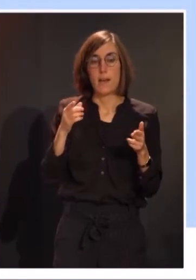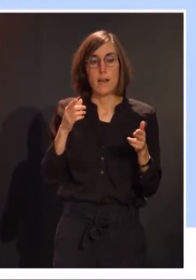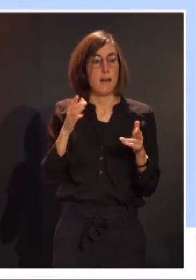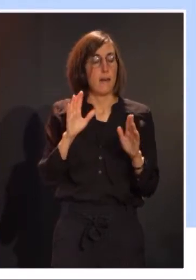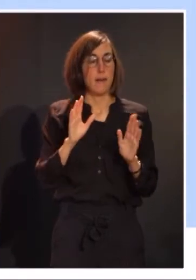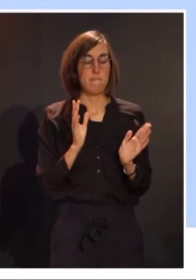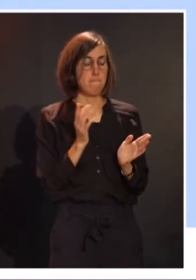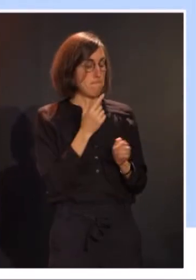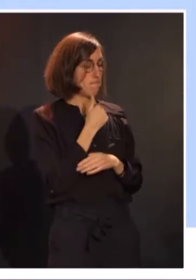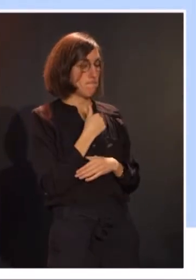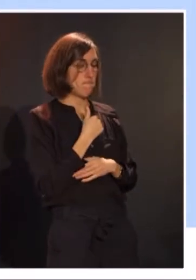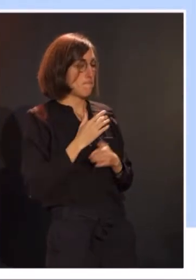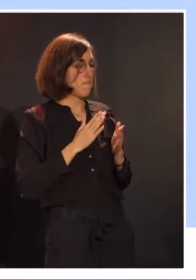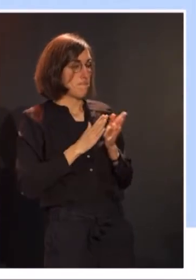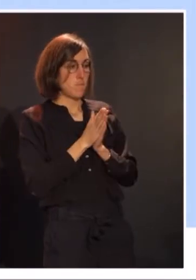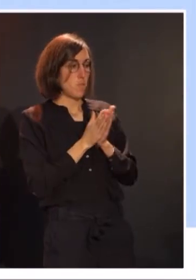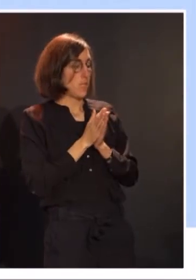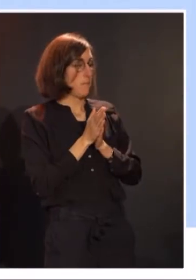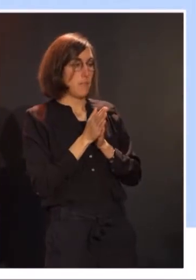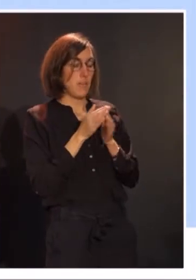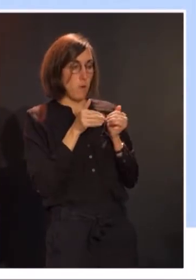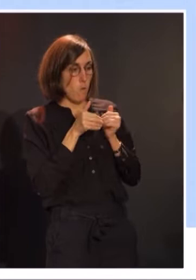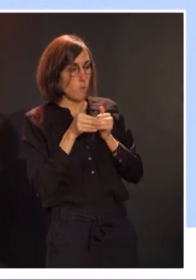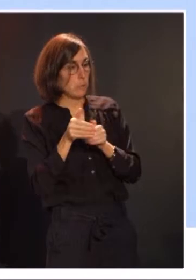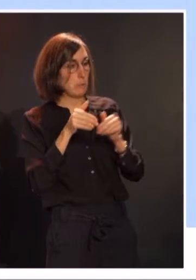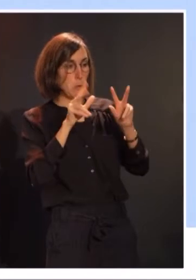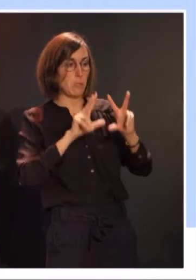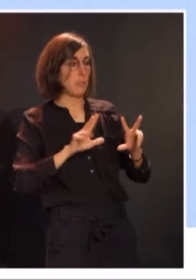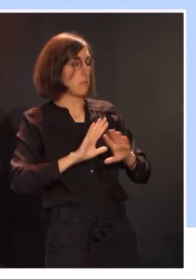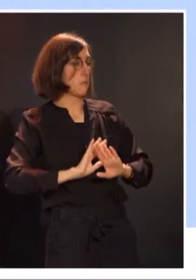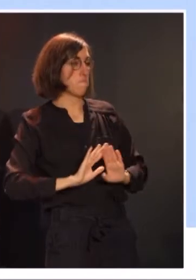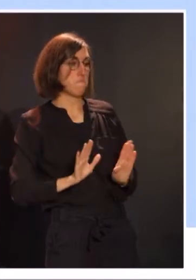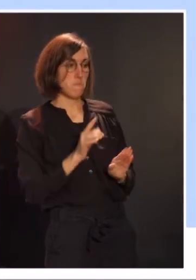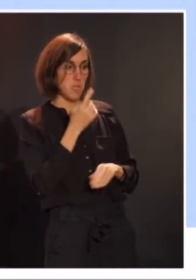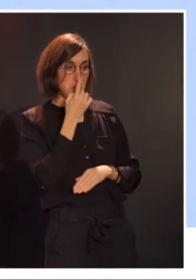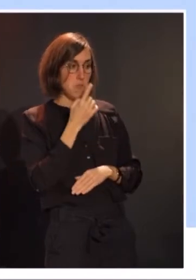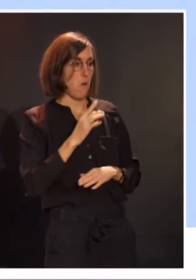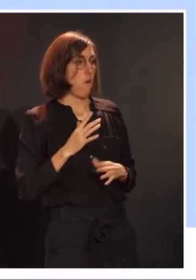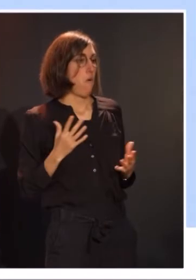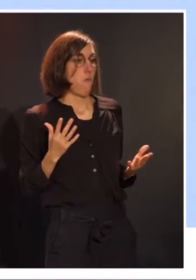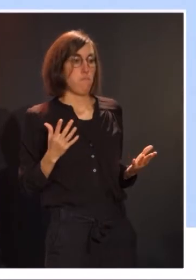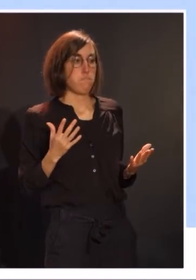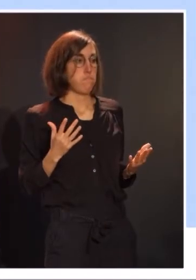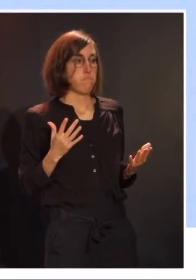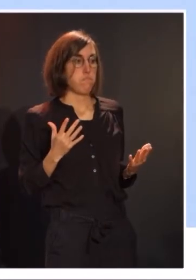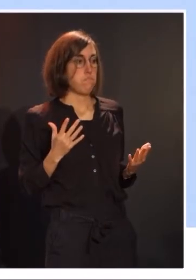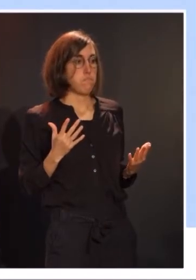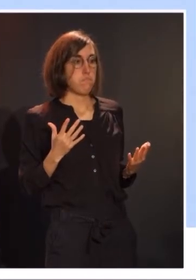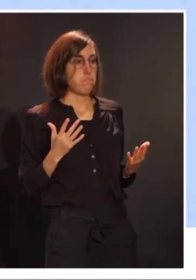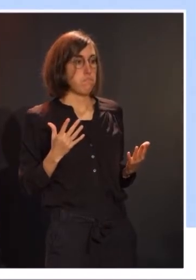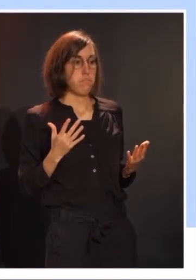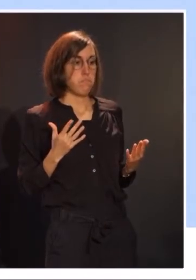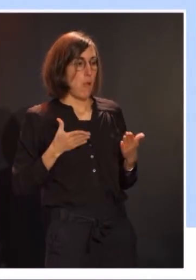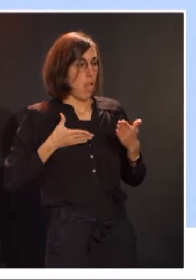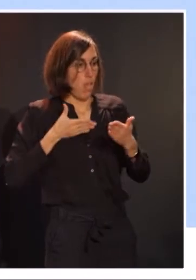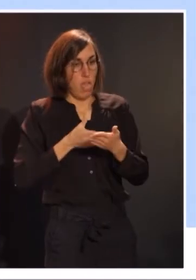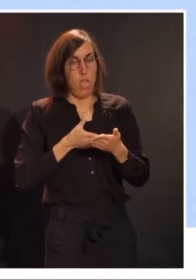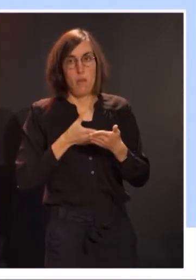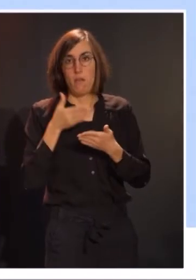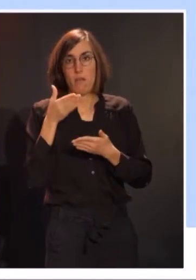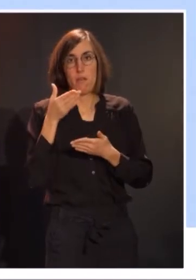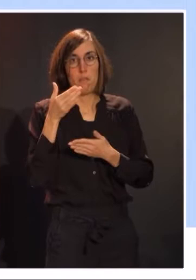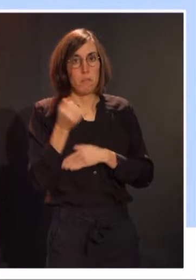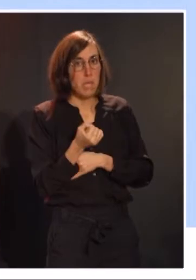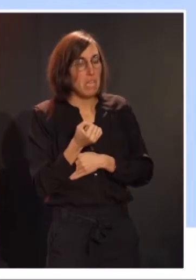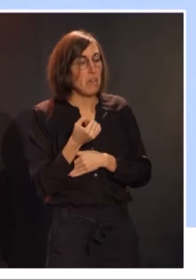qu'elle n'était pas très motivée à l'idée de continuer l'utilisation de l'ordinateur, que ça lui semblait en fait être plus un obstacle ou quelque chose